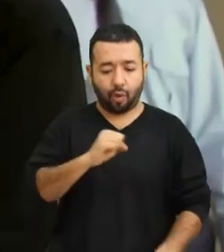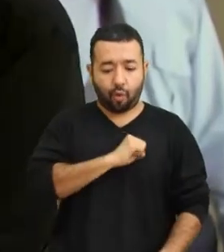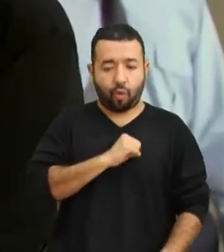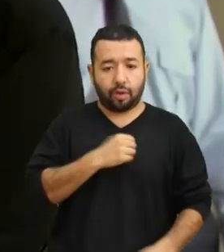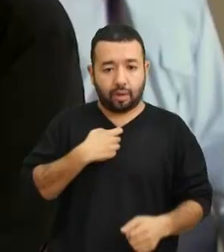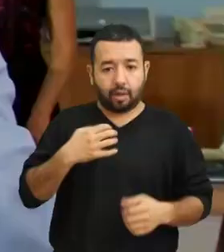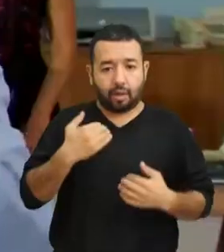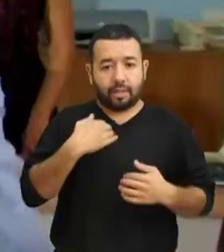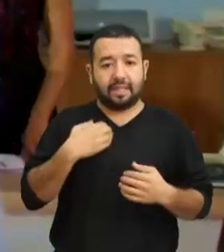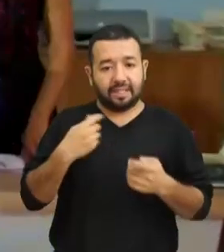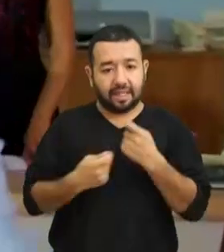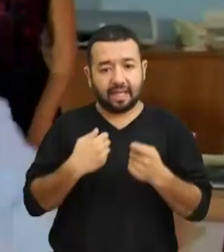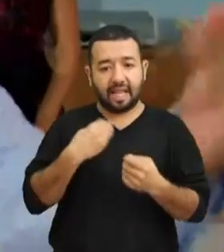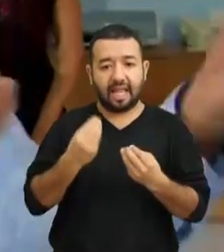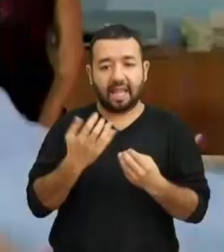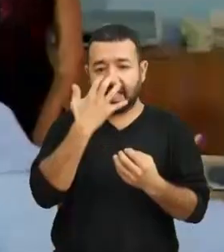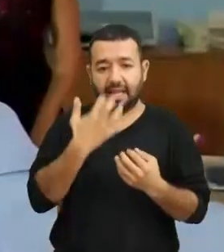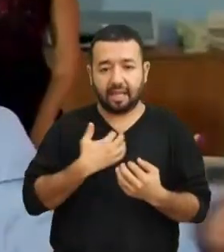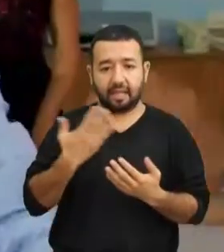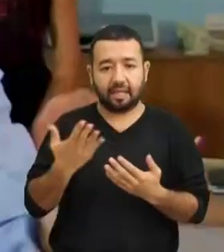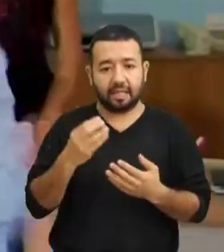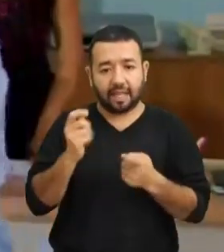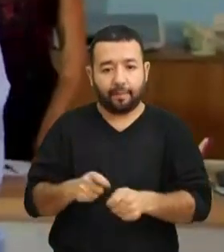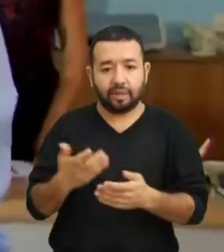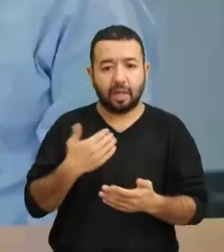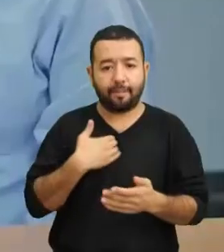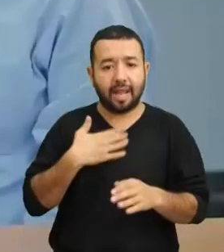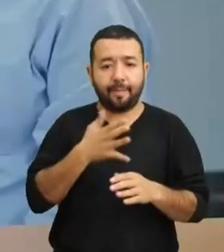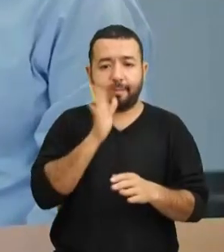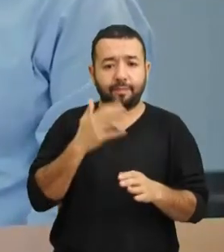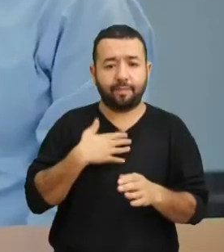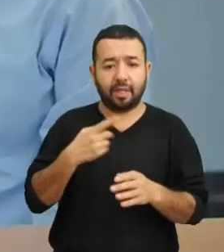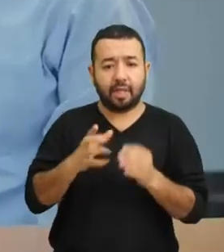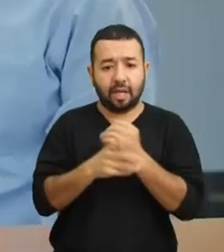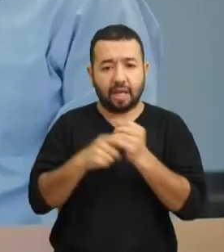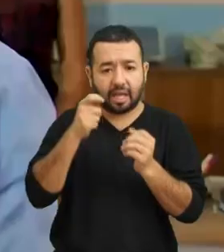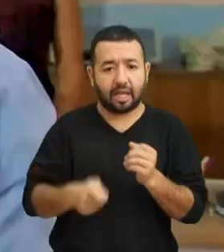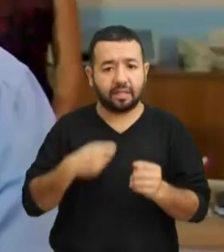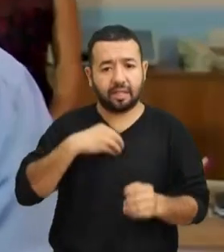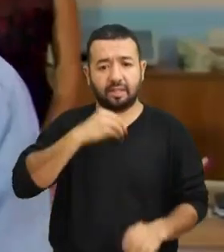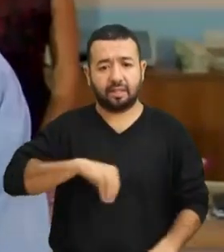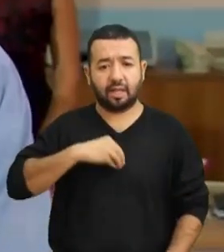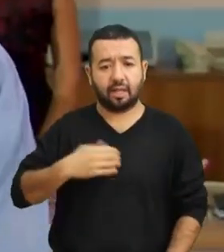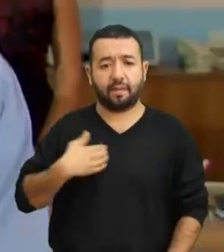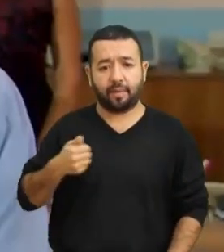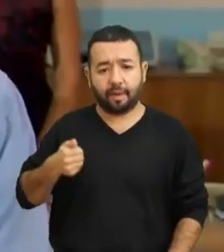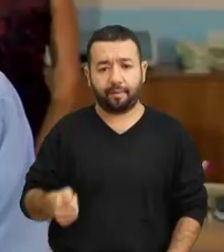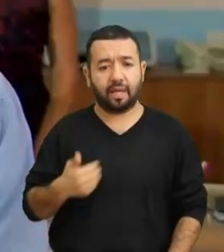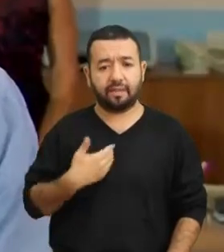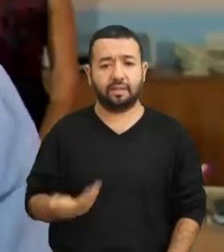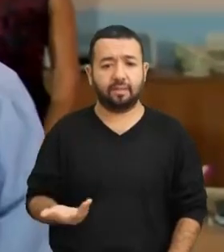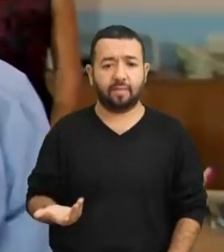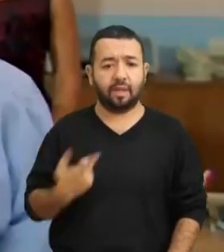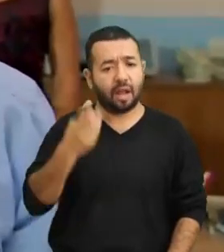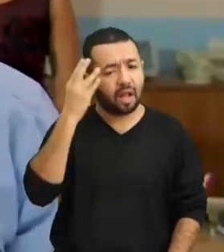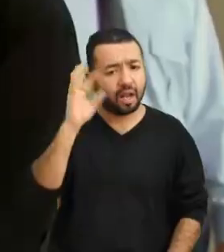korkutmaya çalışmış. Bana iyilik olsun diye bütün bunları yapmış. Ben nereden bileyim ya ben de gerçek bir soygun var diye alarma bastım